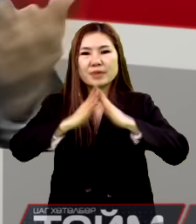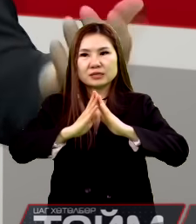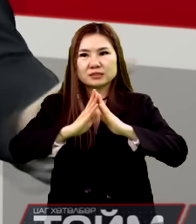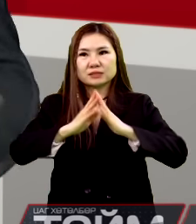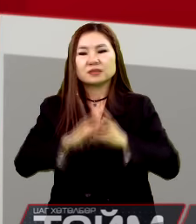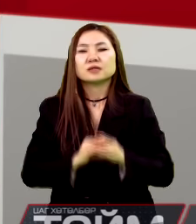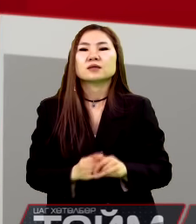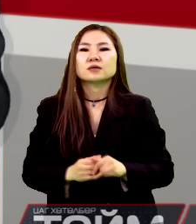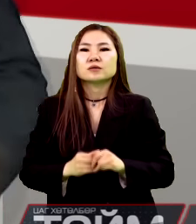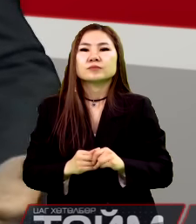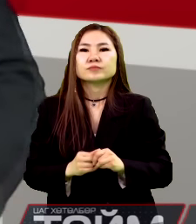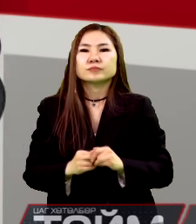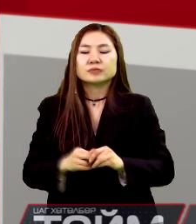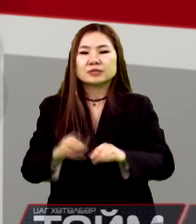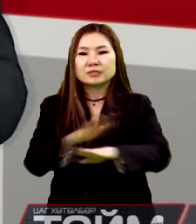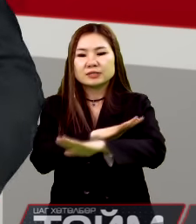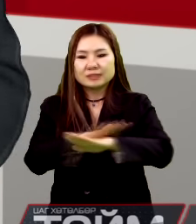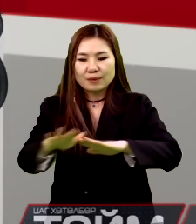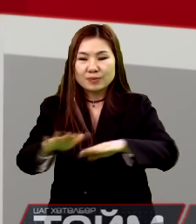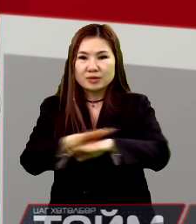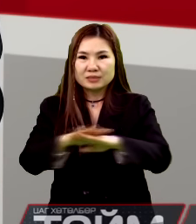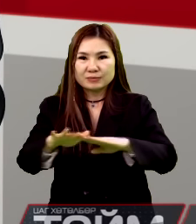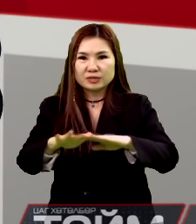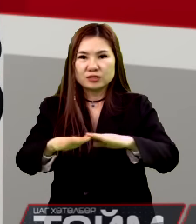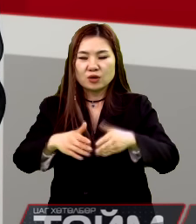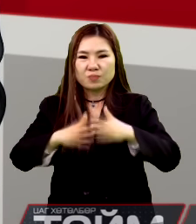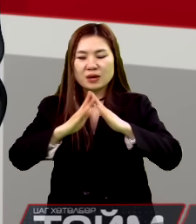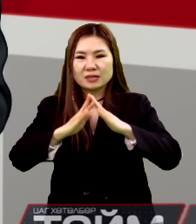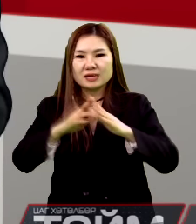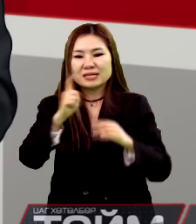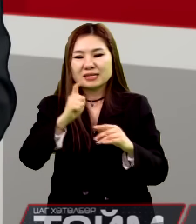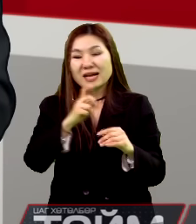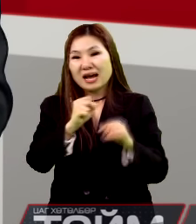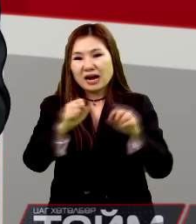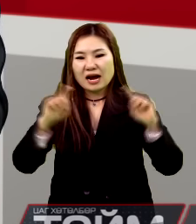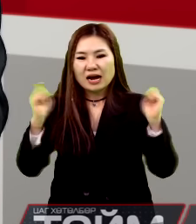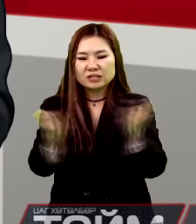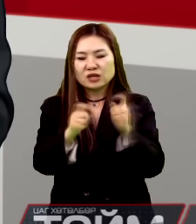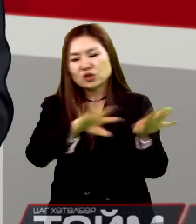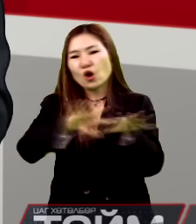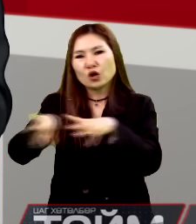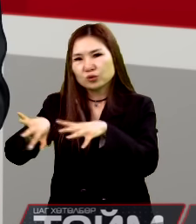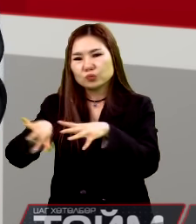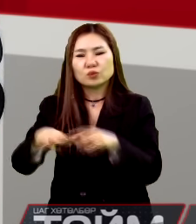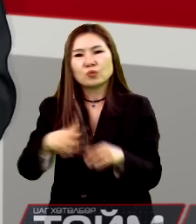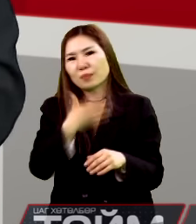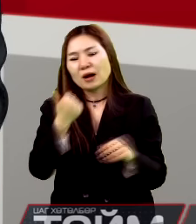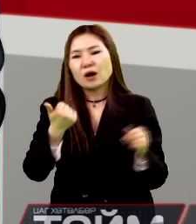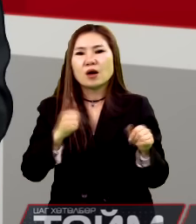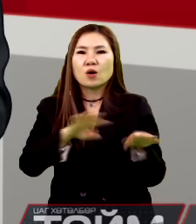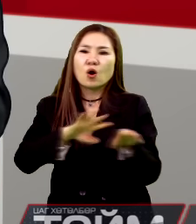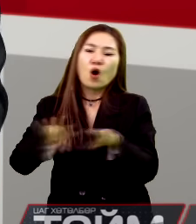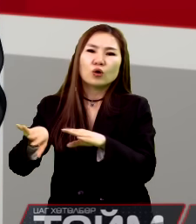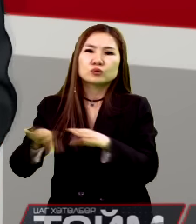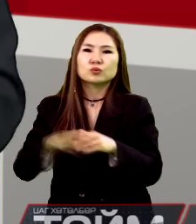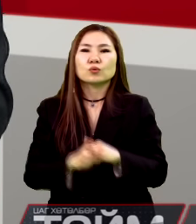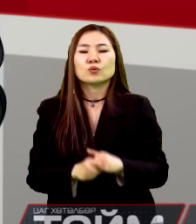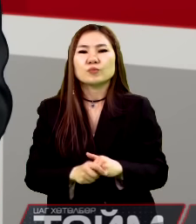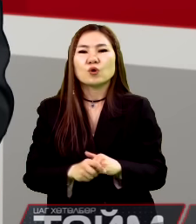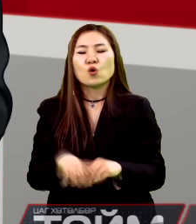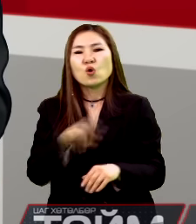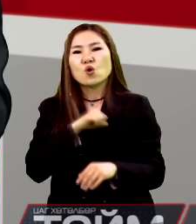Нөгөө дүүрэг нь замаа тавьмаар байдаг. Тэр замаар нь иргэд зорчих гээд байдаг. Тэгээ та нарын хашаага холдуулаад чинь холдуулдаг. Мэдгэд хууц зүгөө холддог. Ягаад